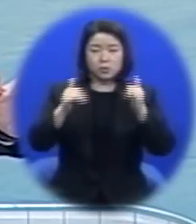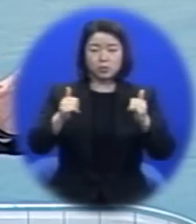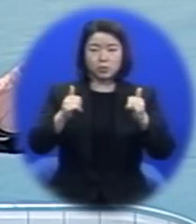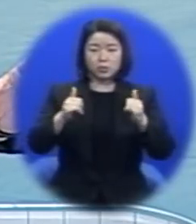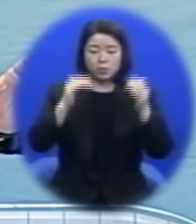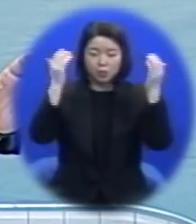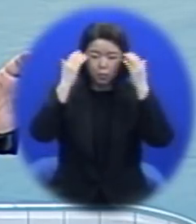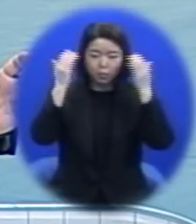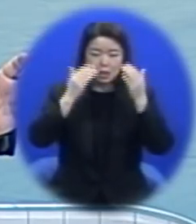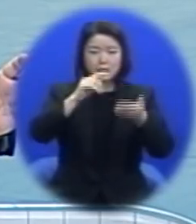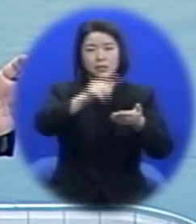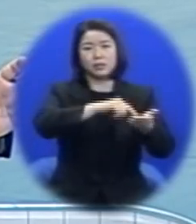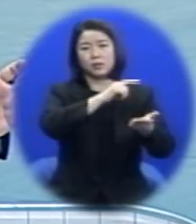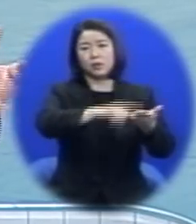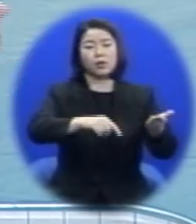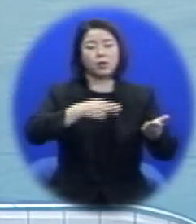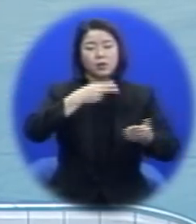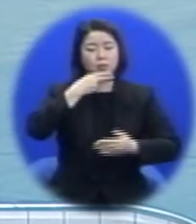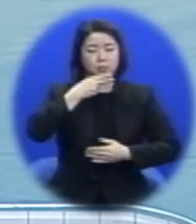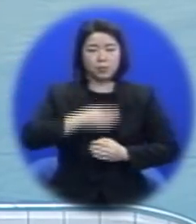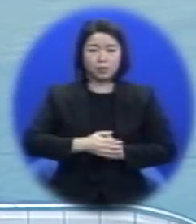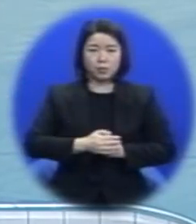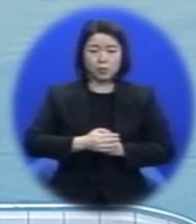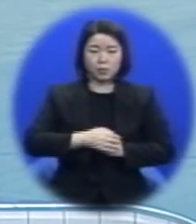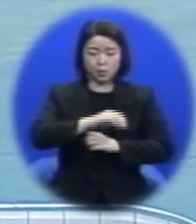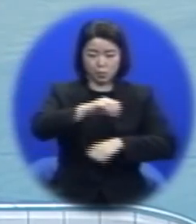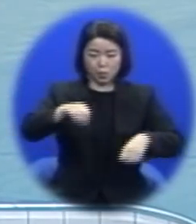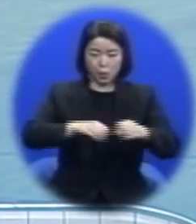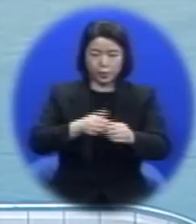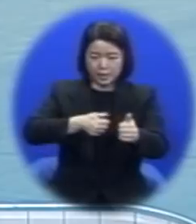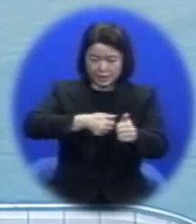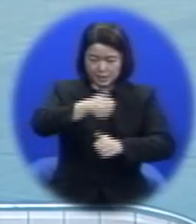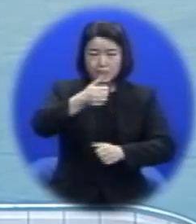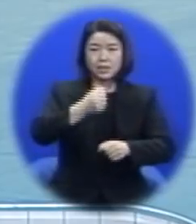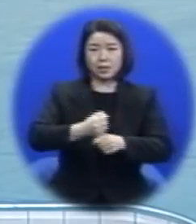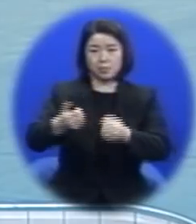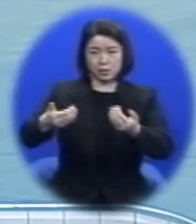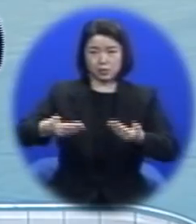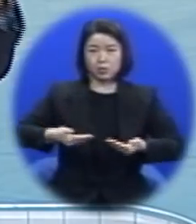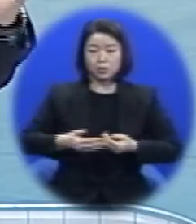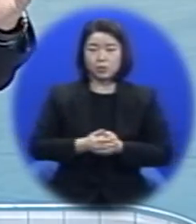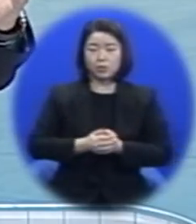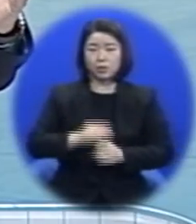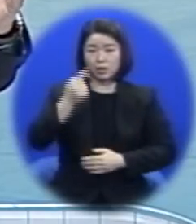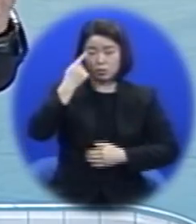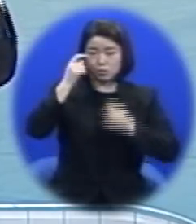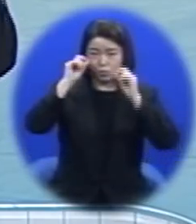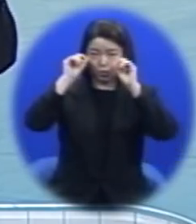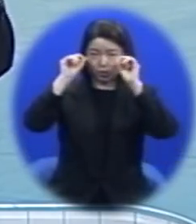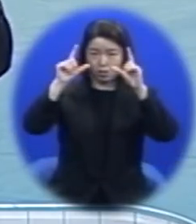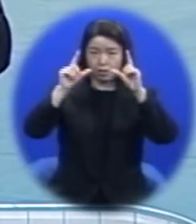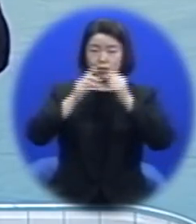주지 않으십니다. 오히려 이기게 하십니다. 그것은 눈을 열어서